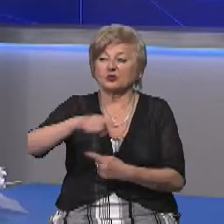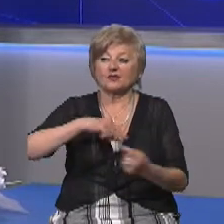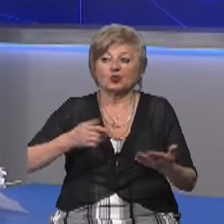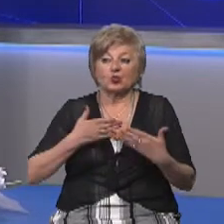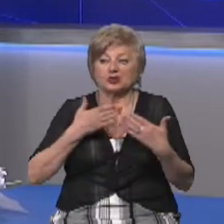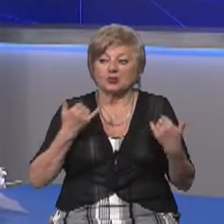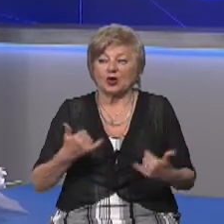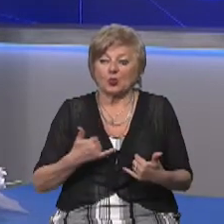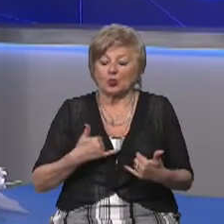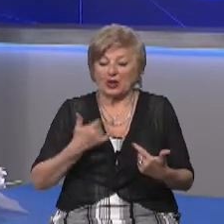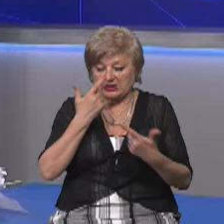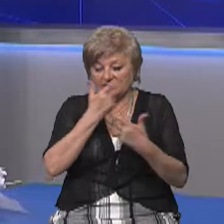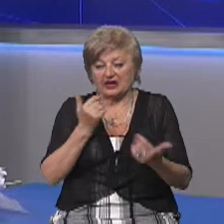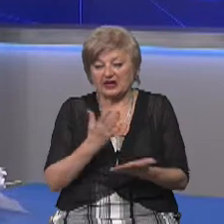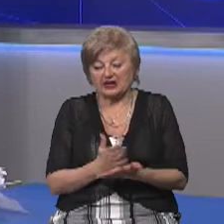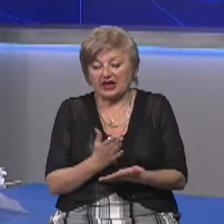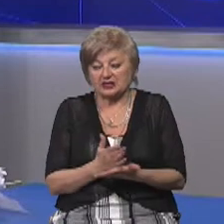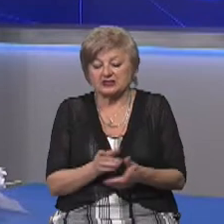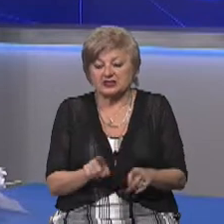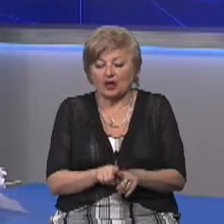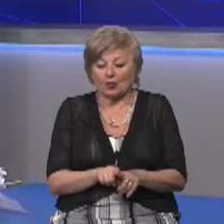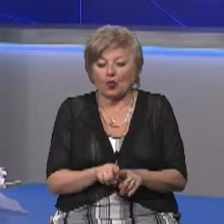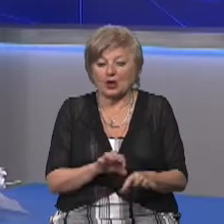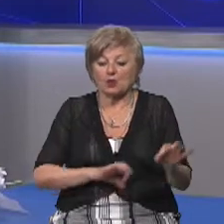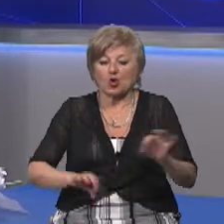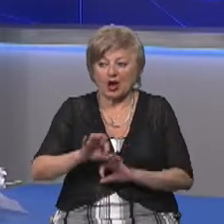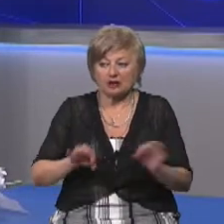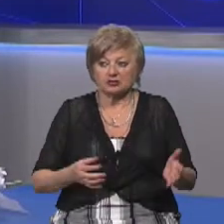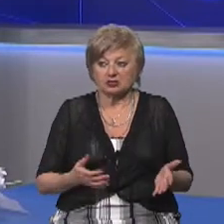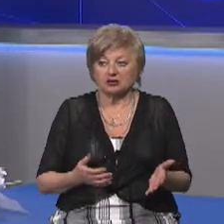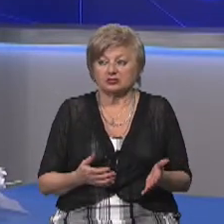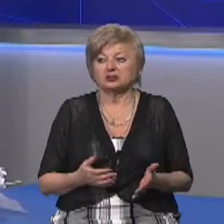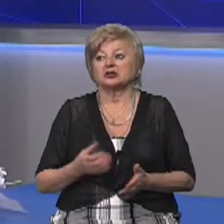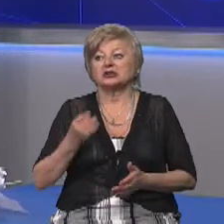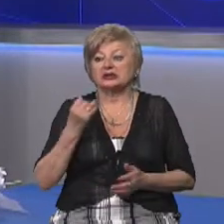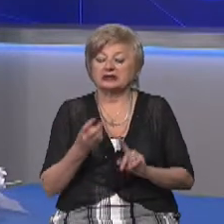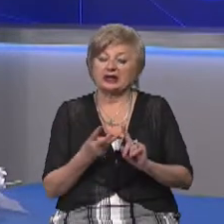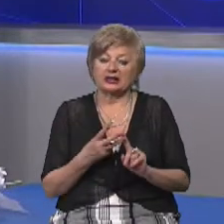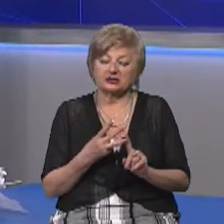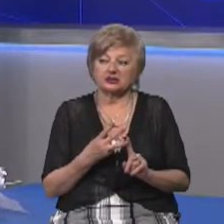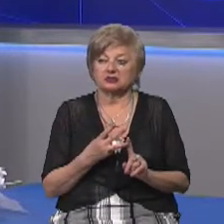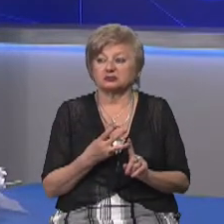немає. В нас немає інформації, чи є взагалі такий проєкт. І по-третє,